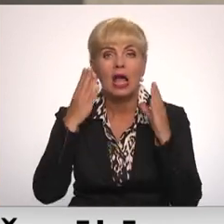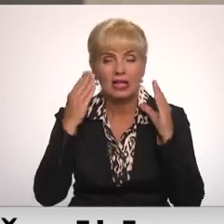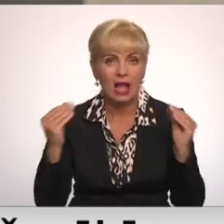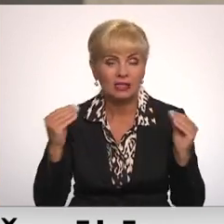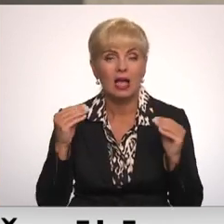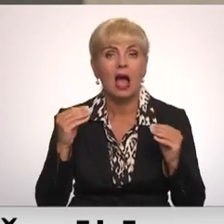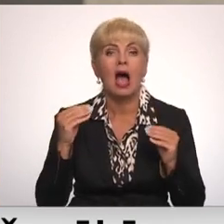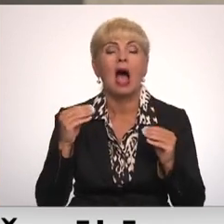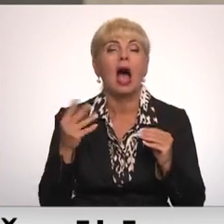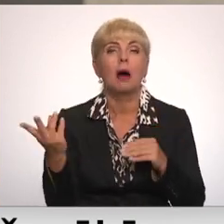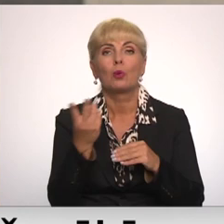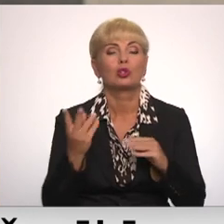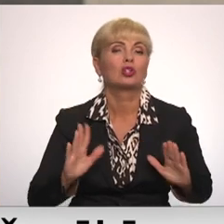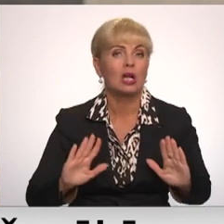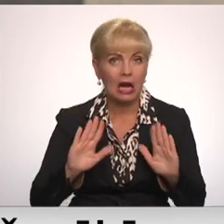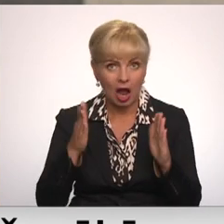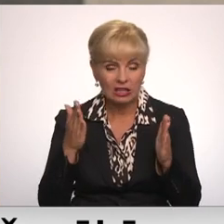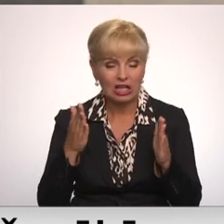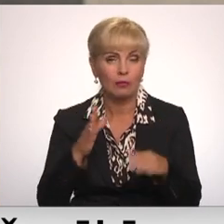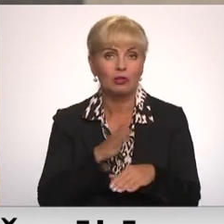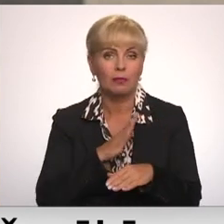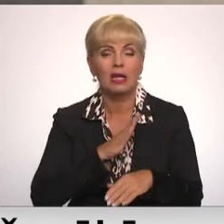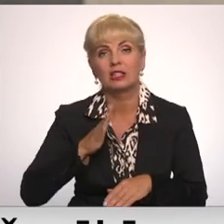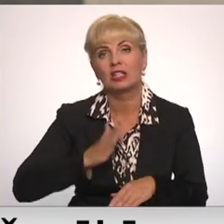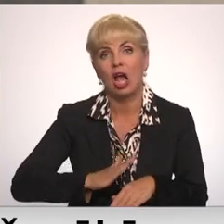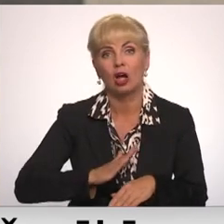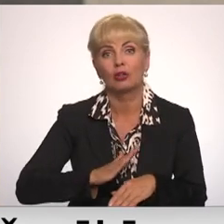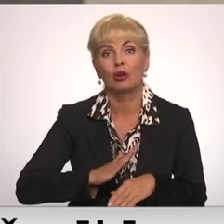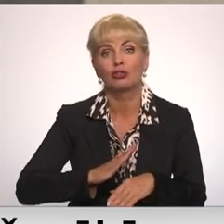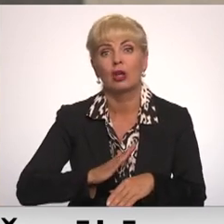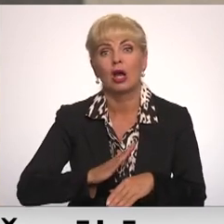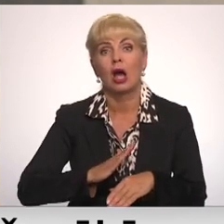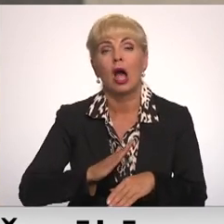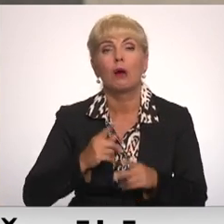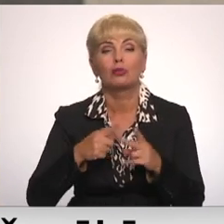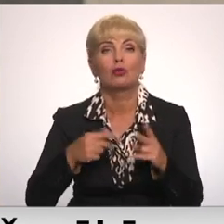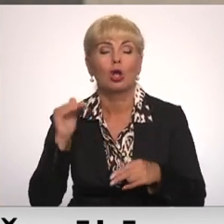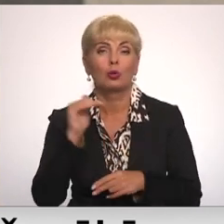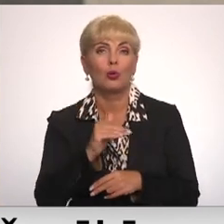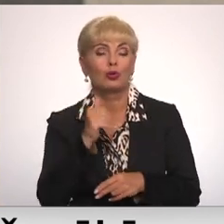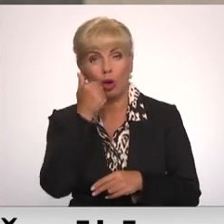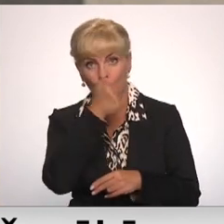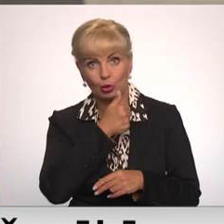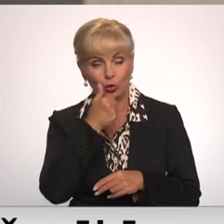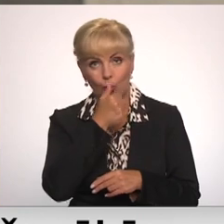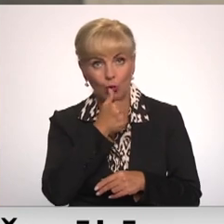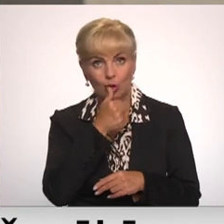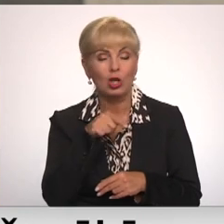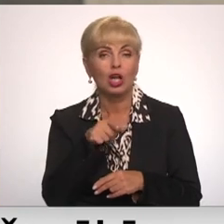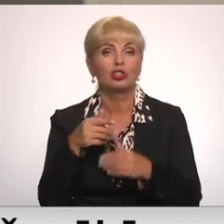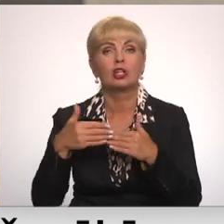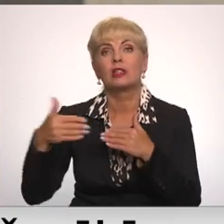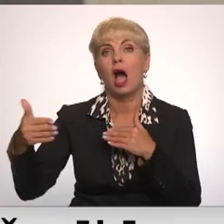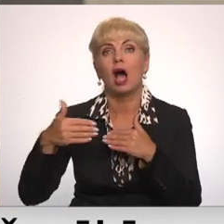Saksijā. Un abos gadījumos ir cietušas vairāk kā 1500 cūkas. Tā kā, šis